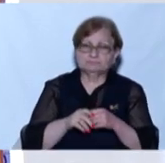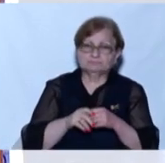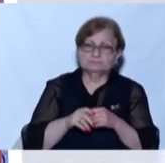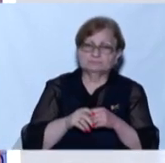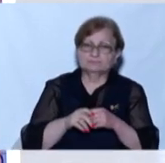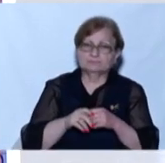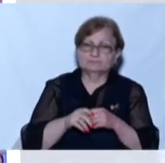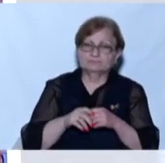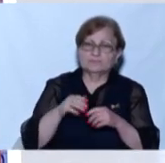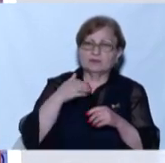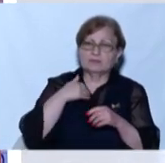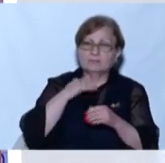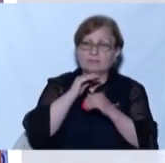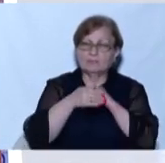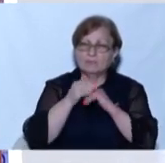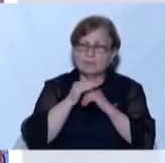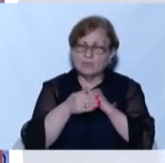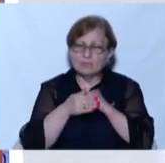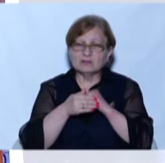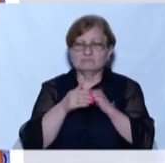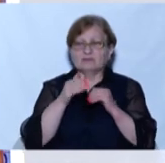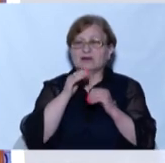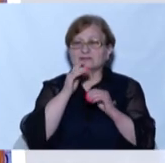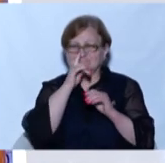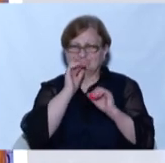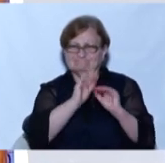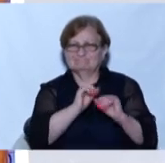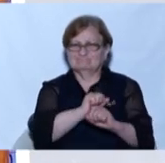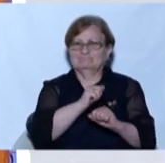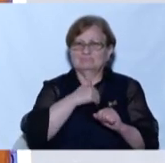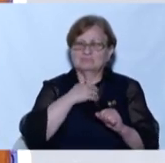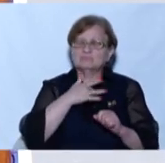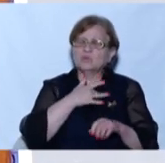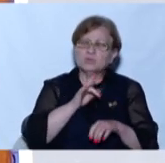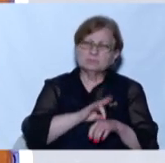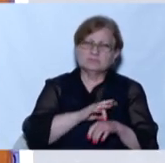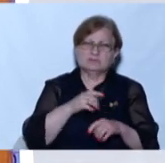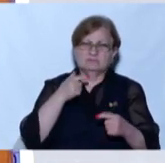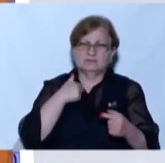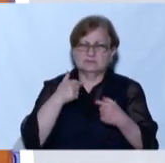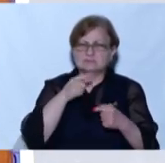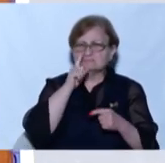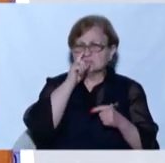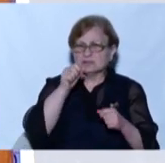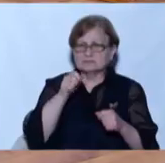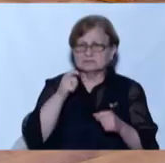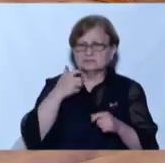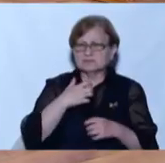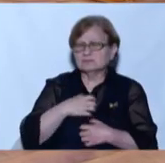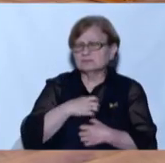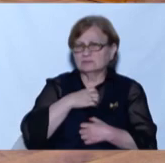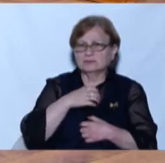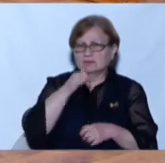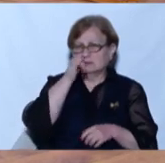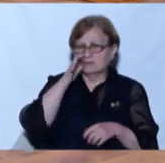მე კი ვფარავ მაგრამ ჩემი სატკივარი არ ახფარავს მეტად მწარე გული მტკივა მაშჟორებს და ტანში მზარავს